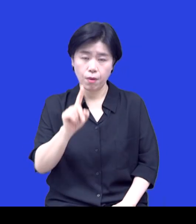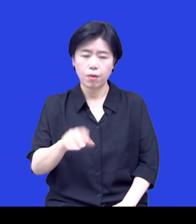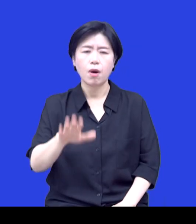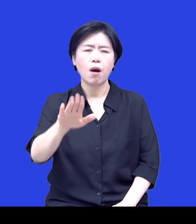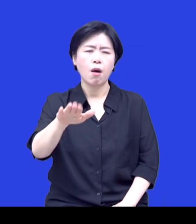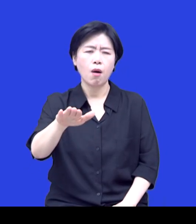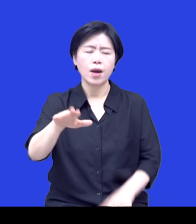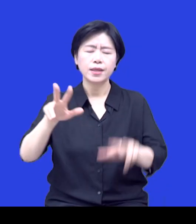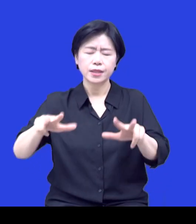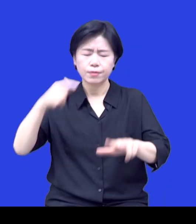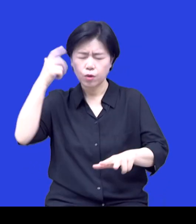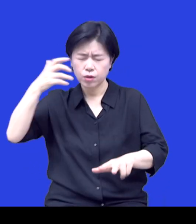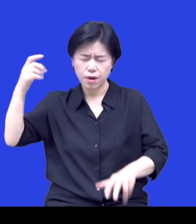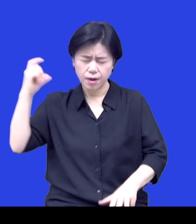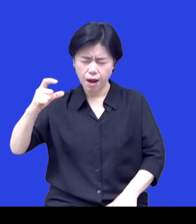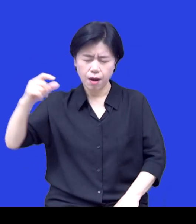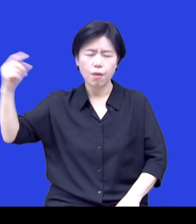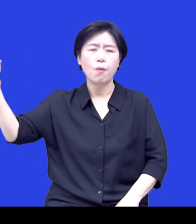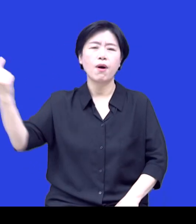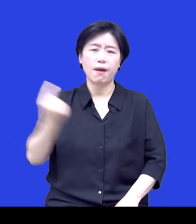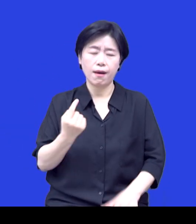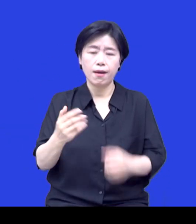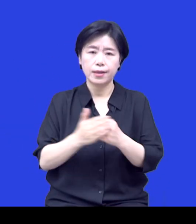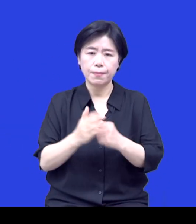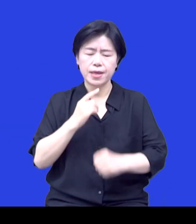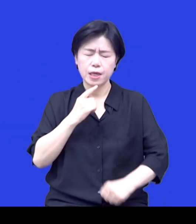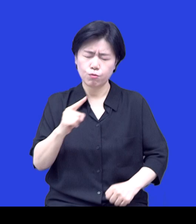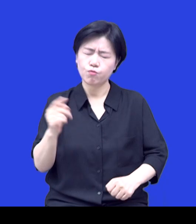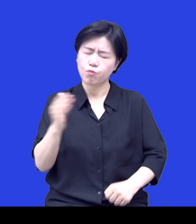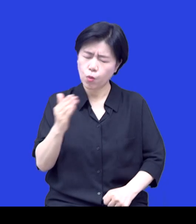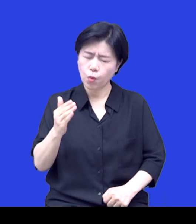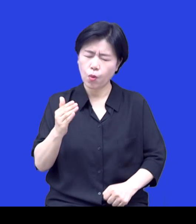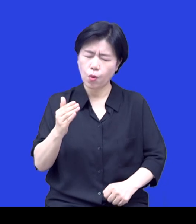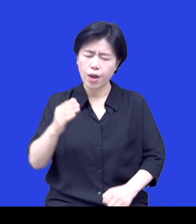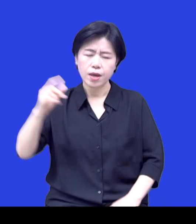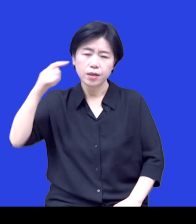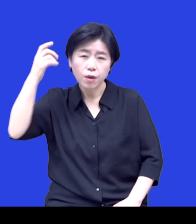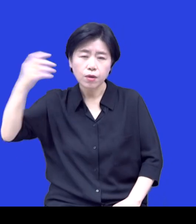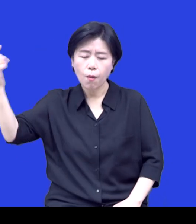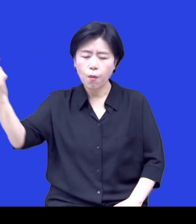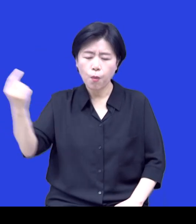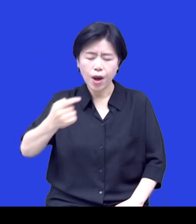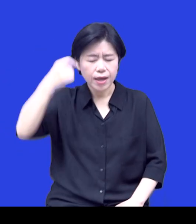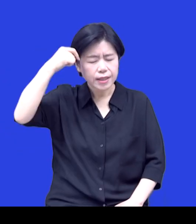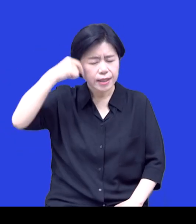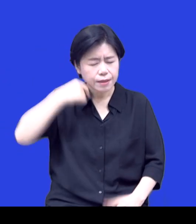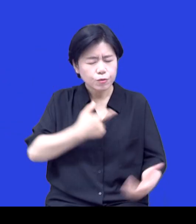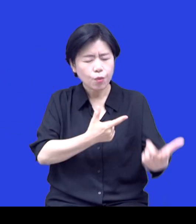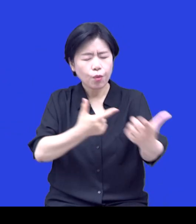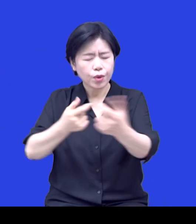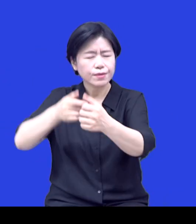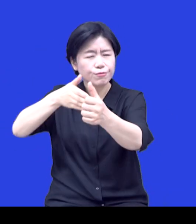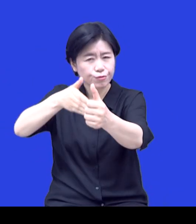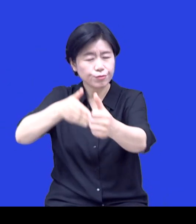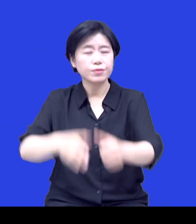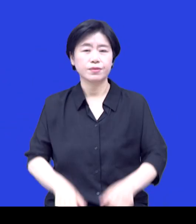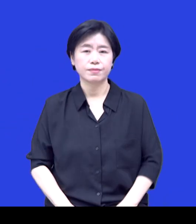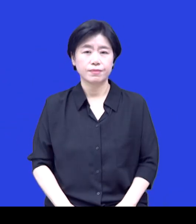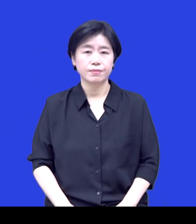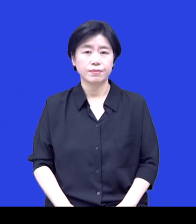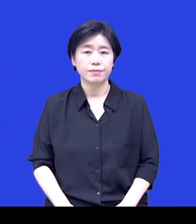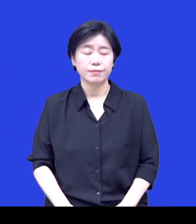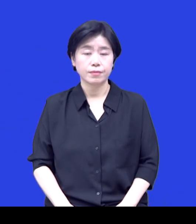임재에 반응을 합시다. 너무나 강렬한 성령의 임재가 오면서 근데 제가 그때 성령 세례를 받은 거예요.